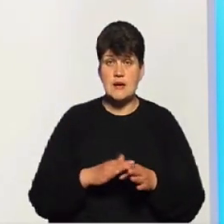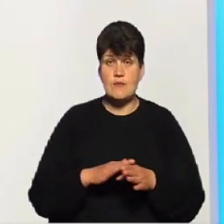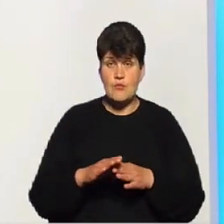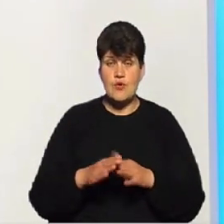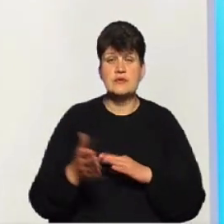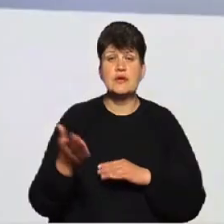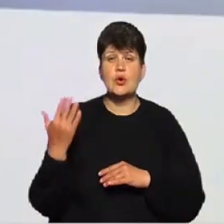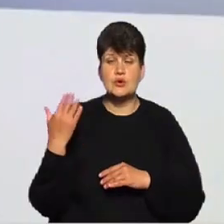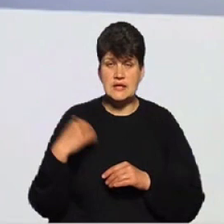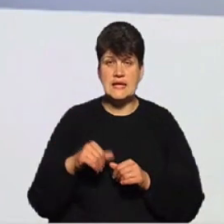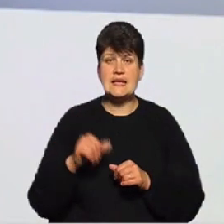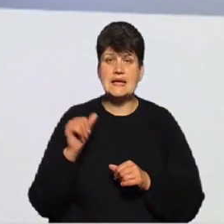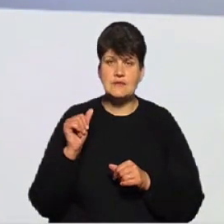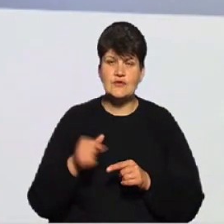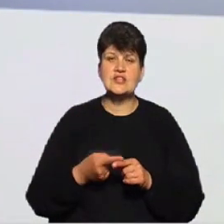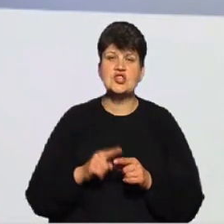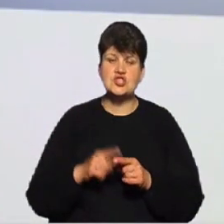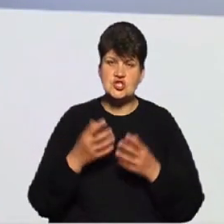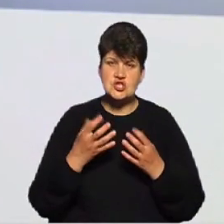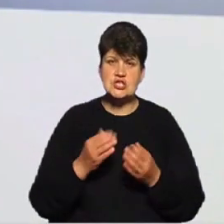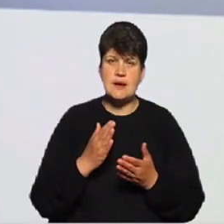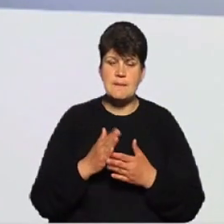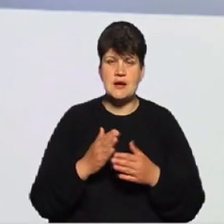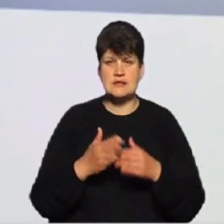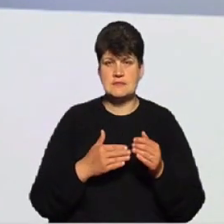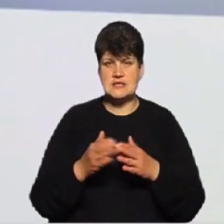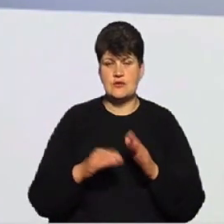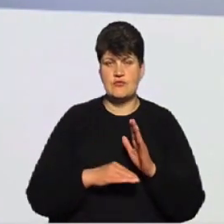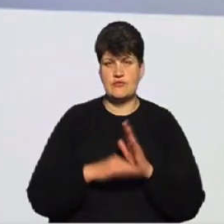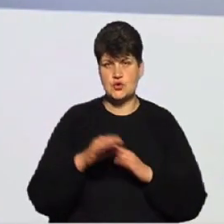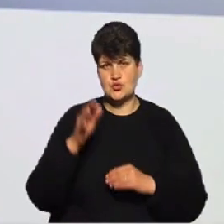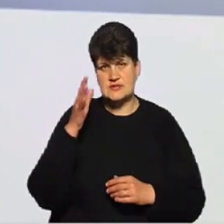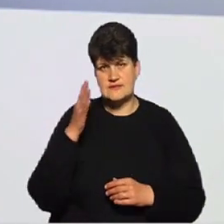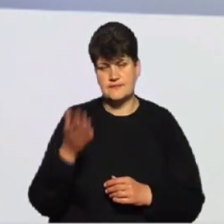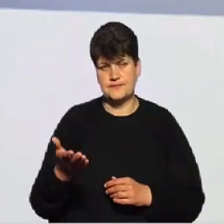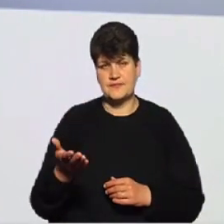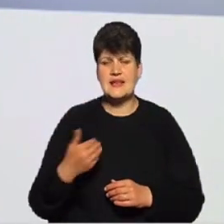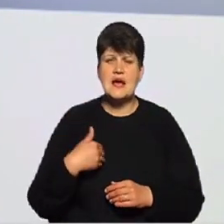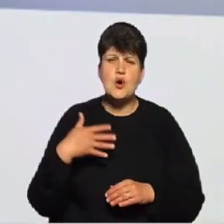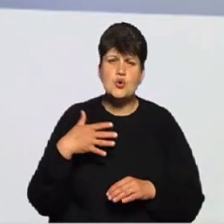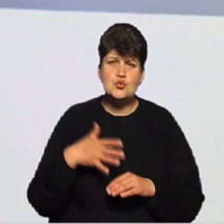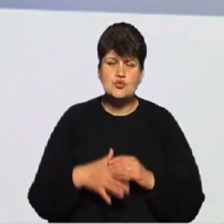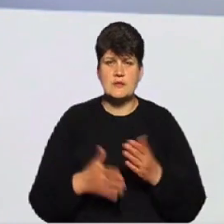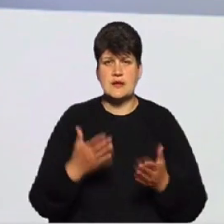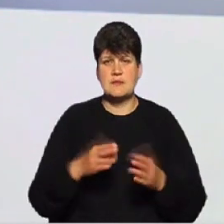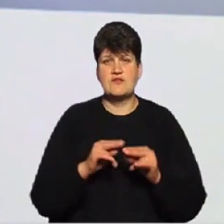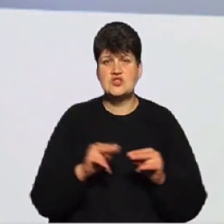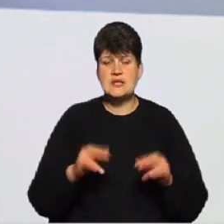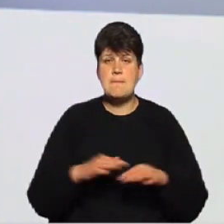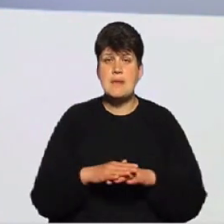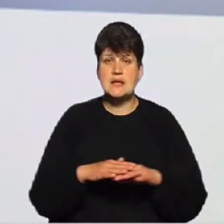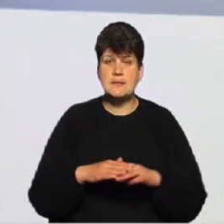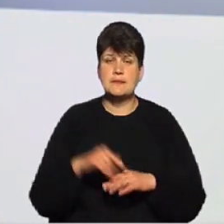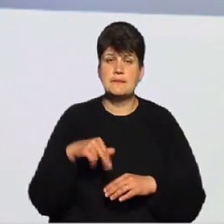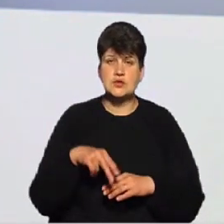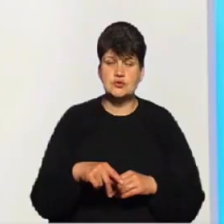освіту. І окрім цього, вони ще мають фахову вищу освіту. Я розумію, якби вчитель математики пішов